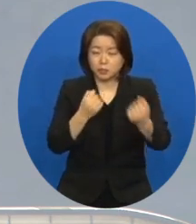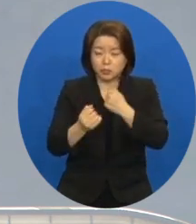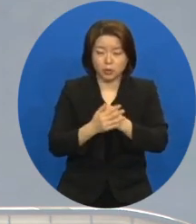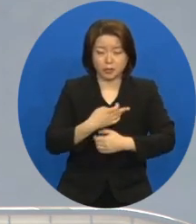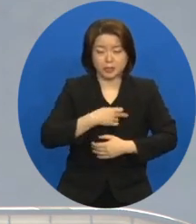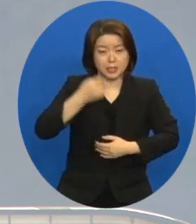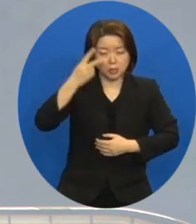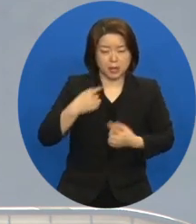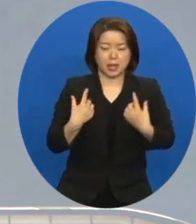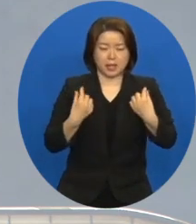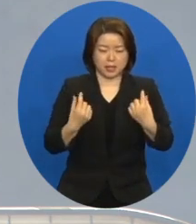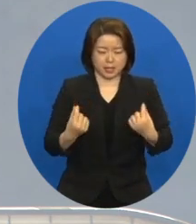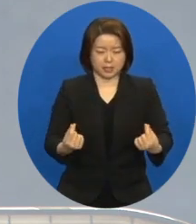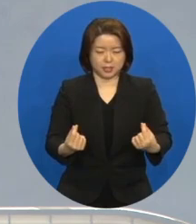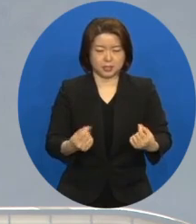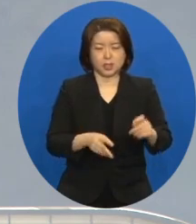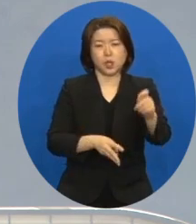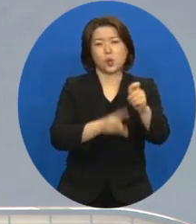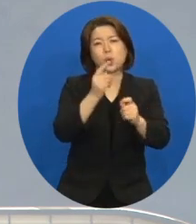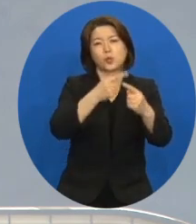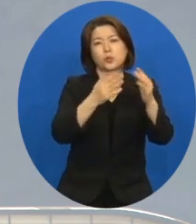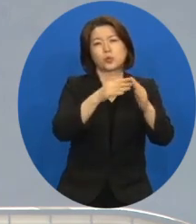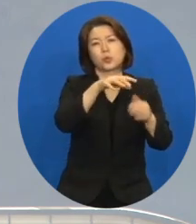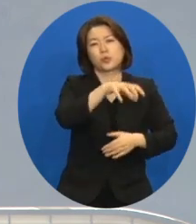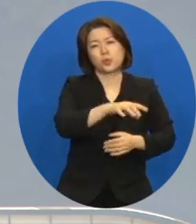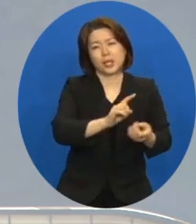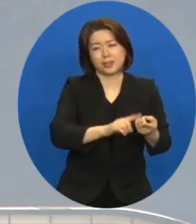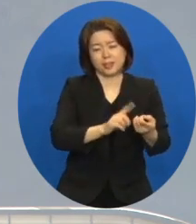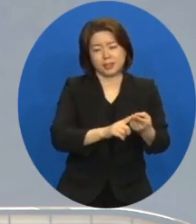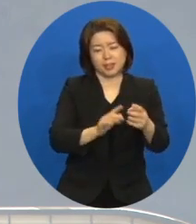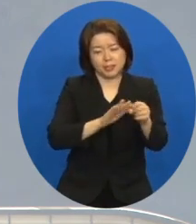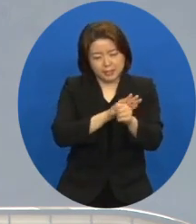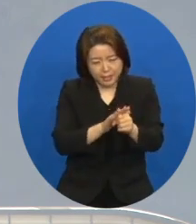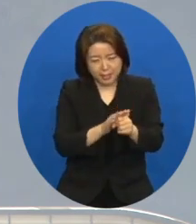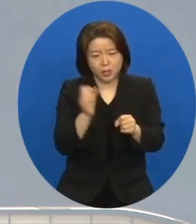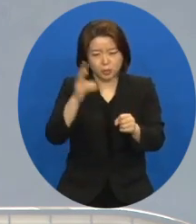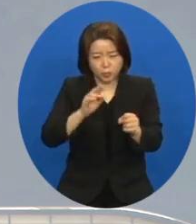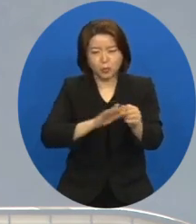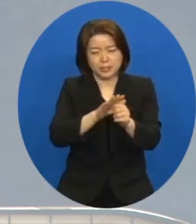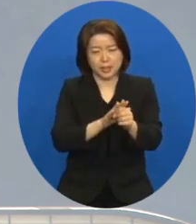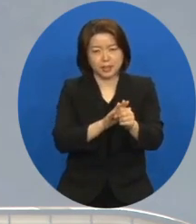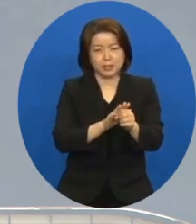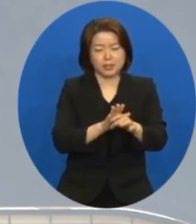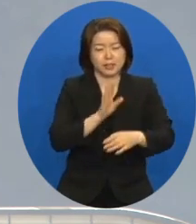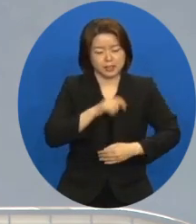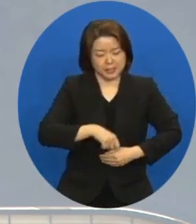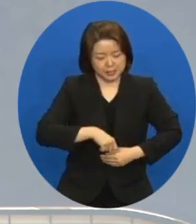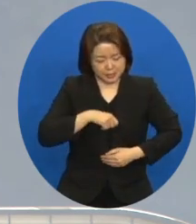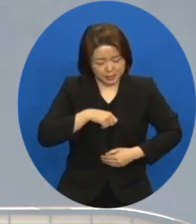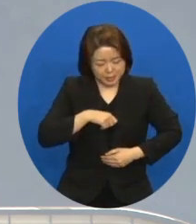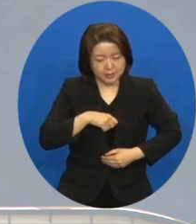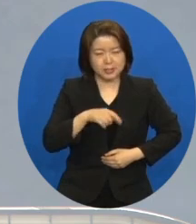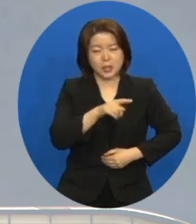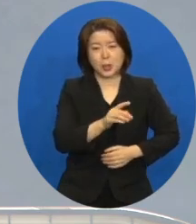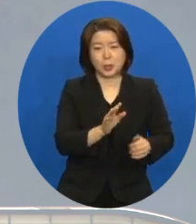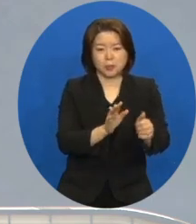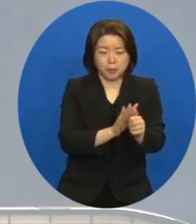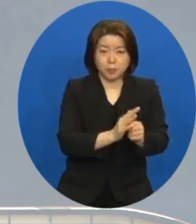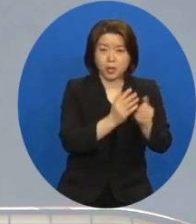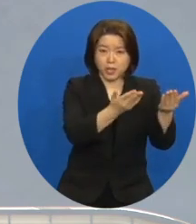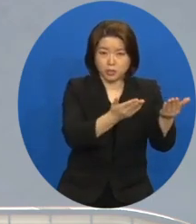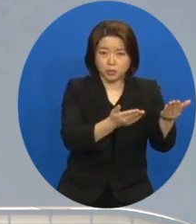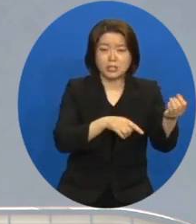바울이 한결같이 고린도 교회에 대해서 사랑으로 사랑으로 진실하게 대했던 것은